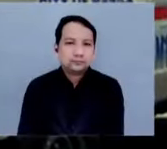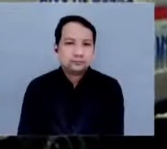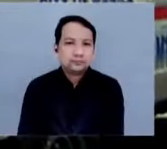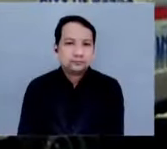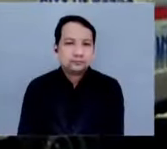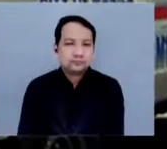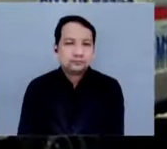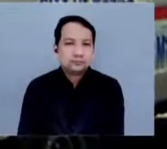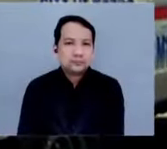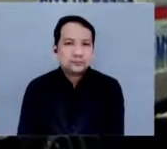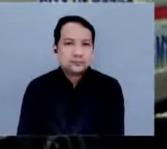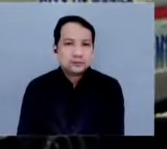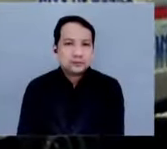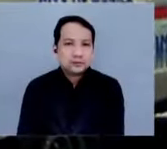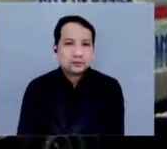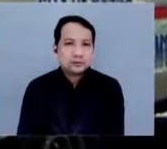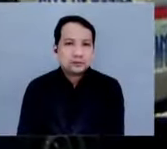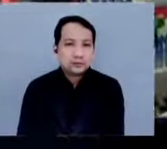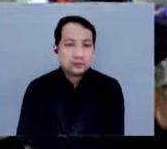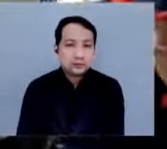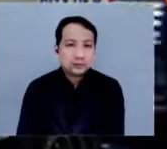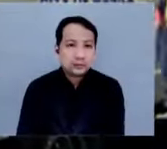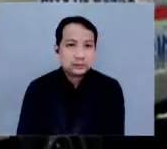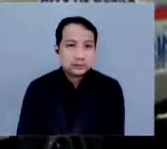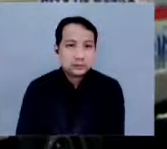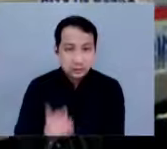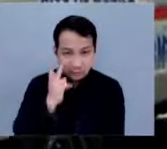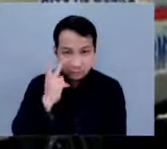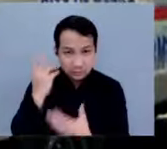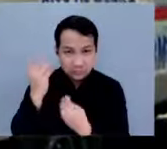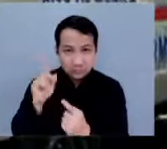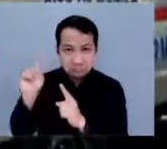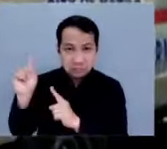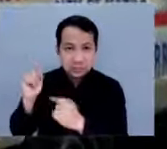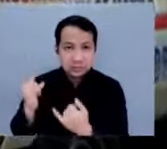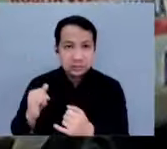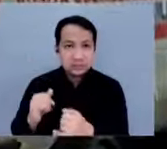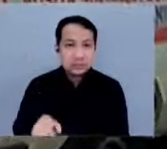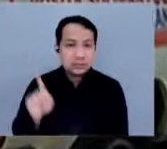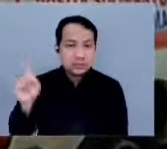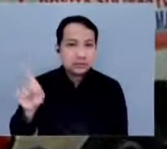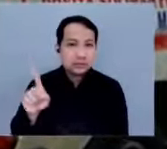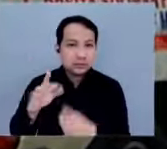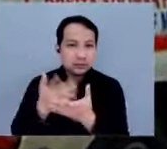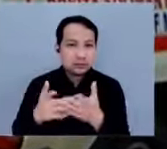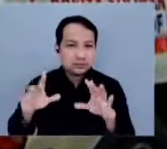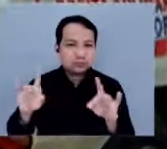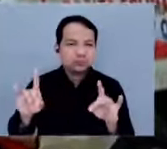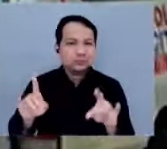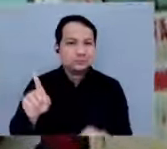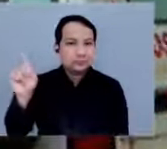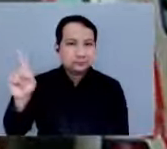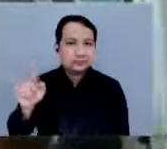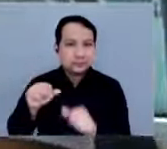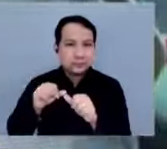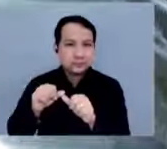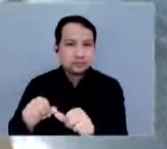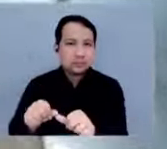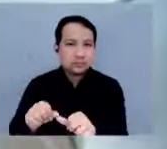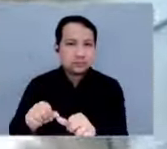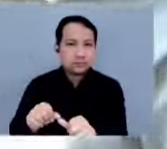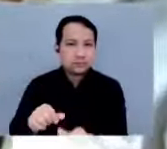Maui, pakita ko lang sa inyo yung latest na sitwasyon dito sa warehouse ng tela. At kita nga sa gusali na doon sa may